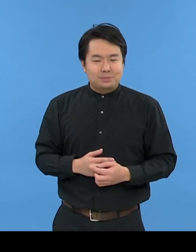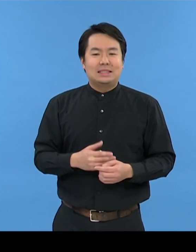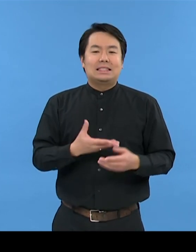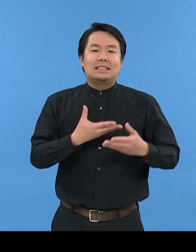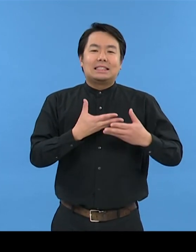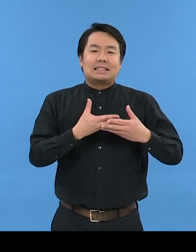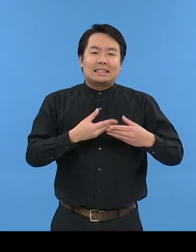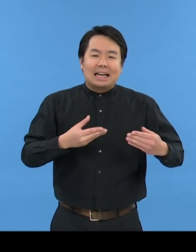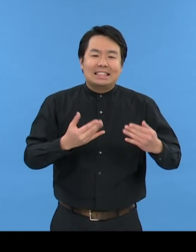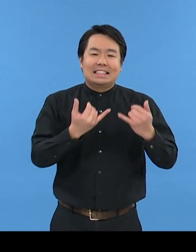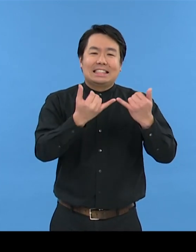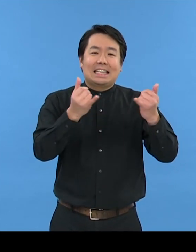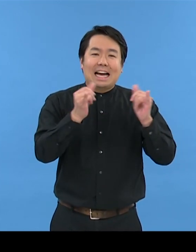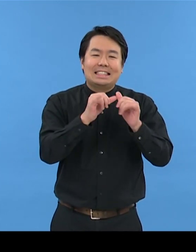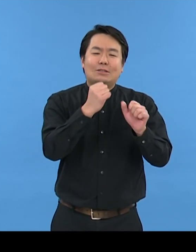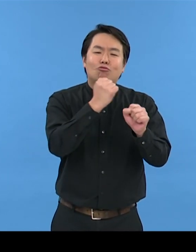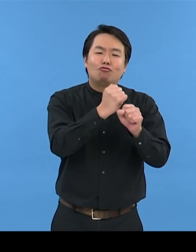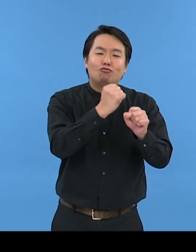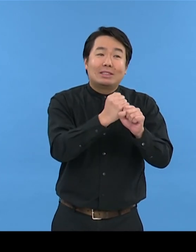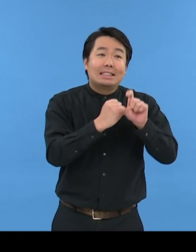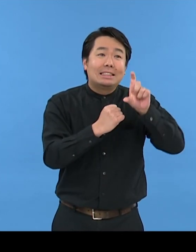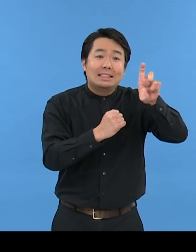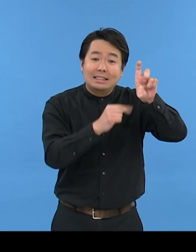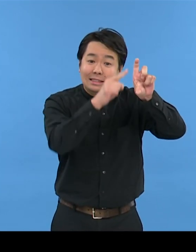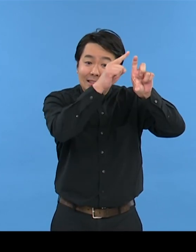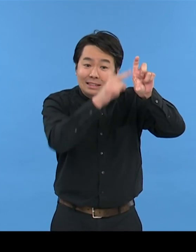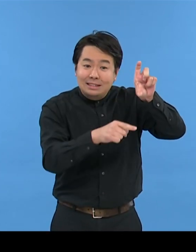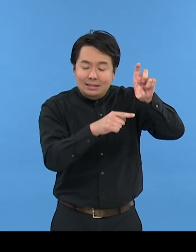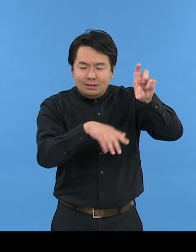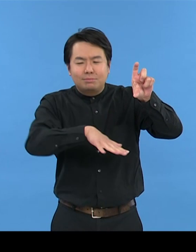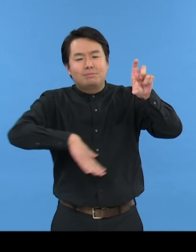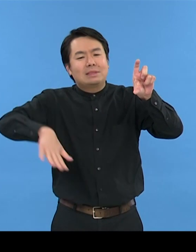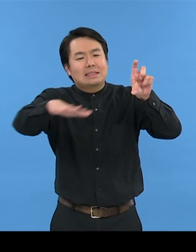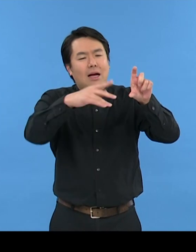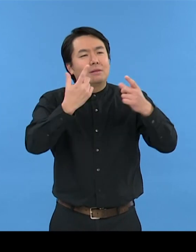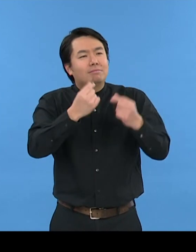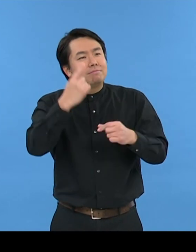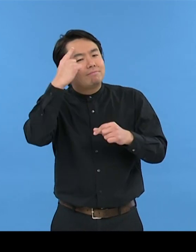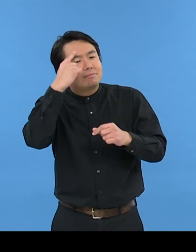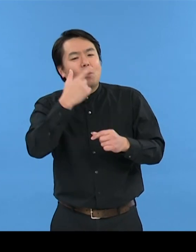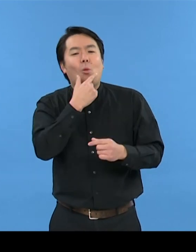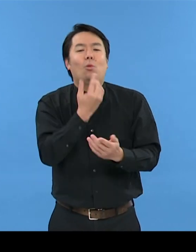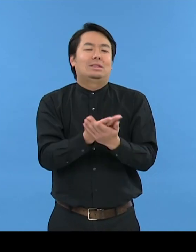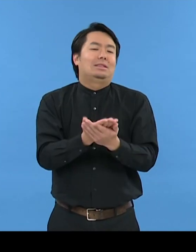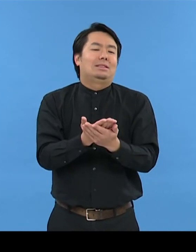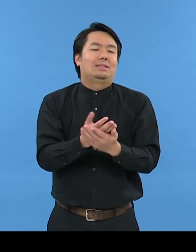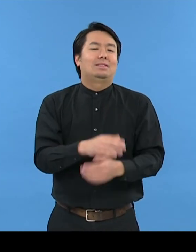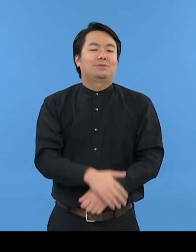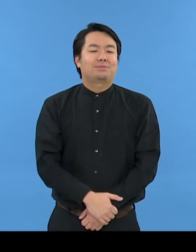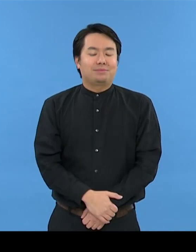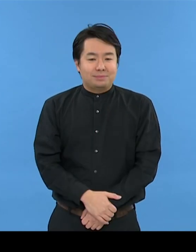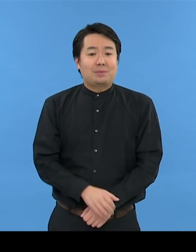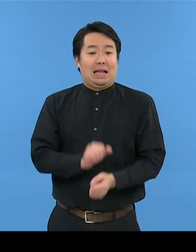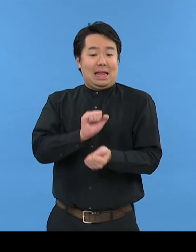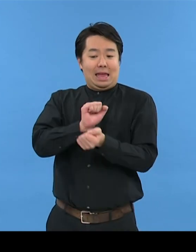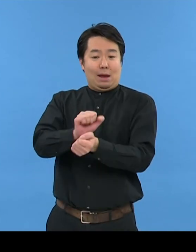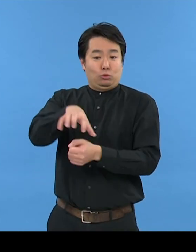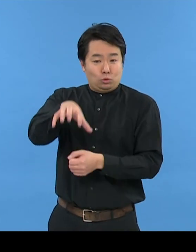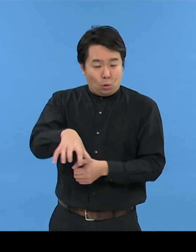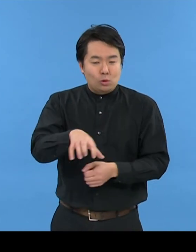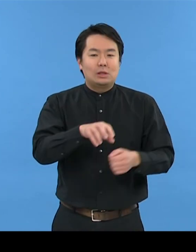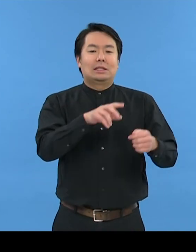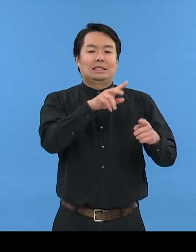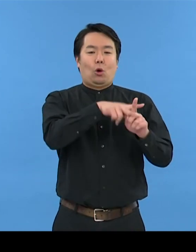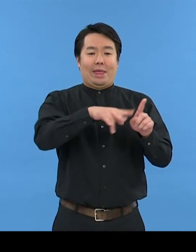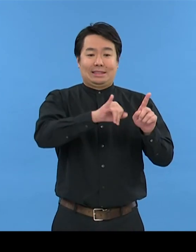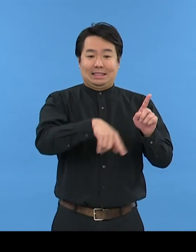優しい社会作りというのに考えていただければいいのかなと思いますまたあの刑務所でも